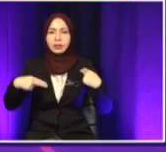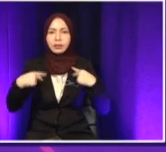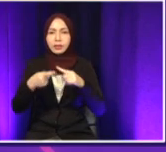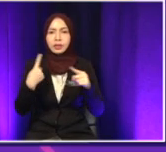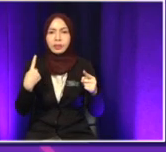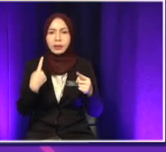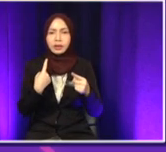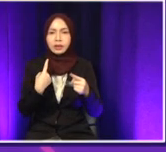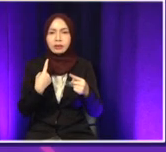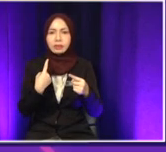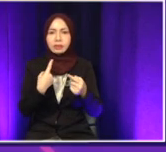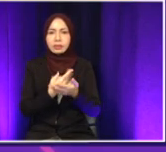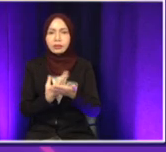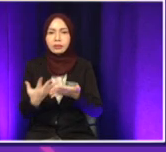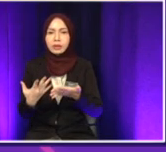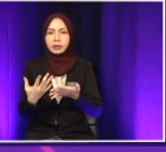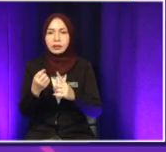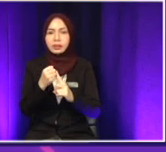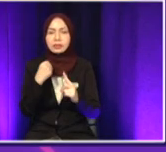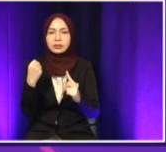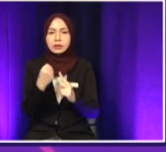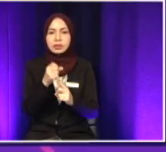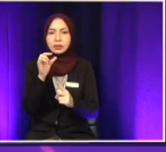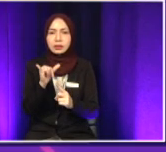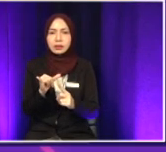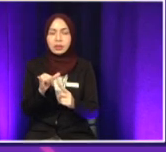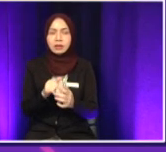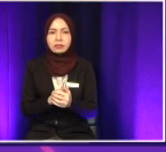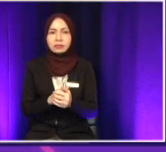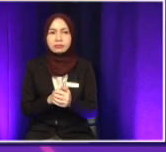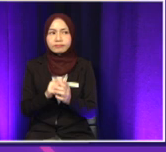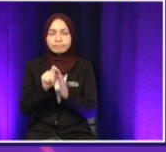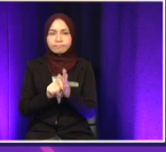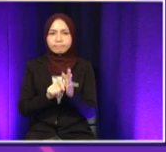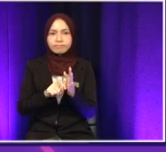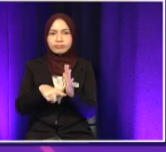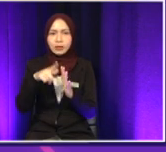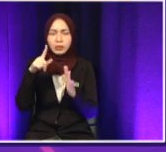tentang heboh perang Coba tengok Kak di luar sana contohnya